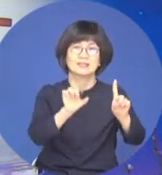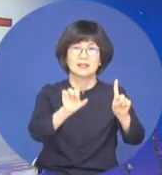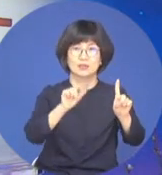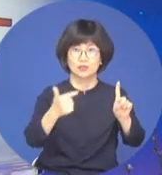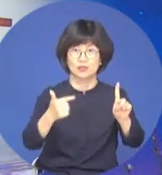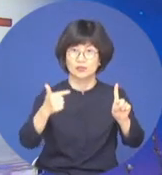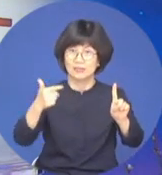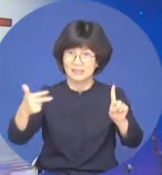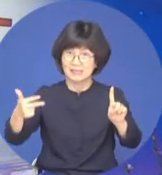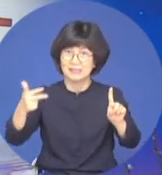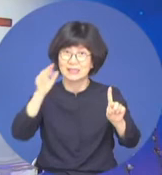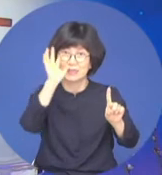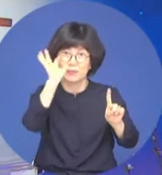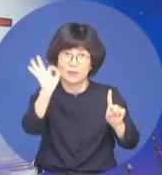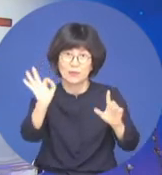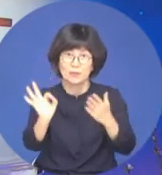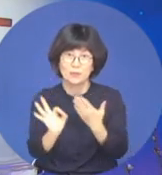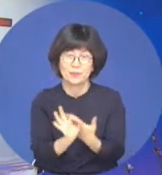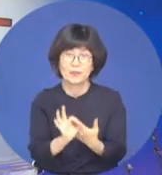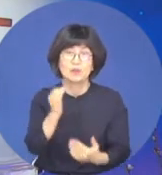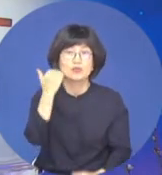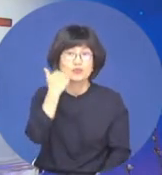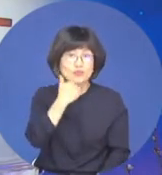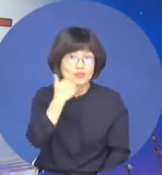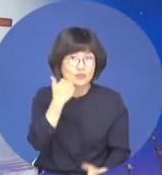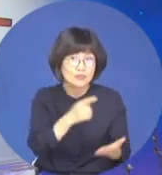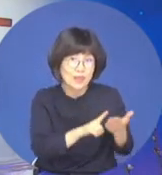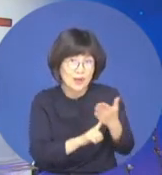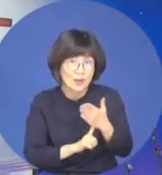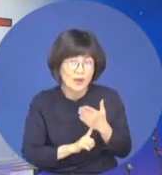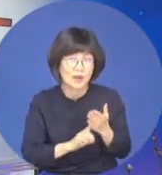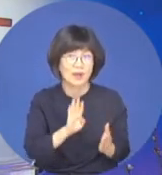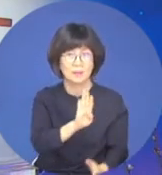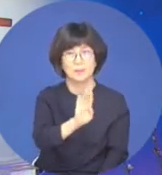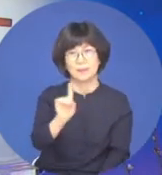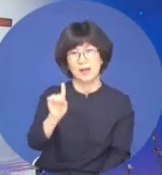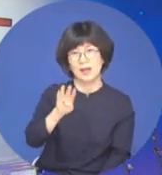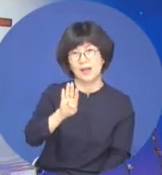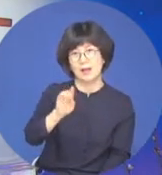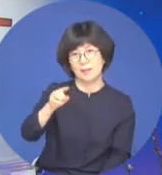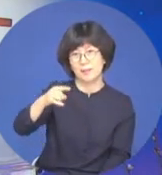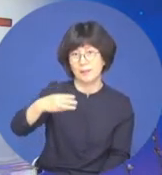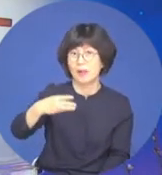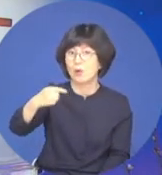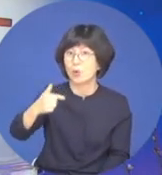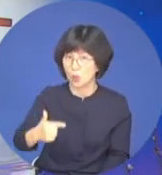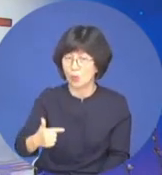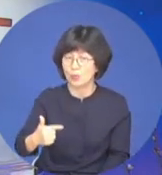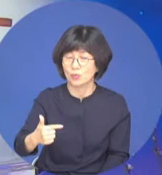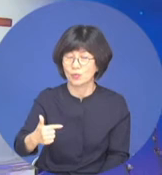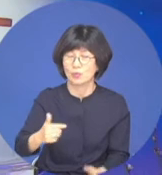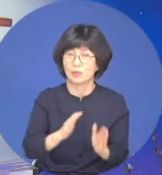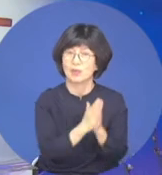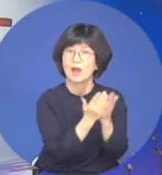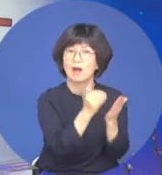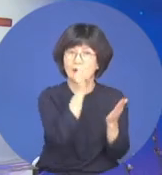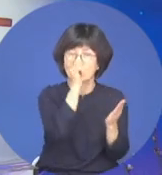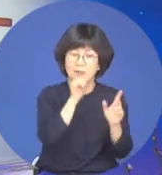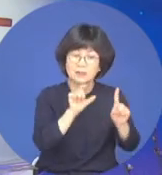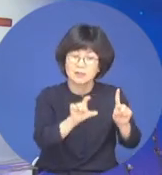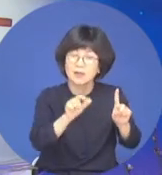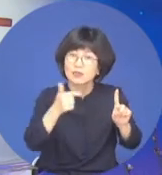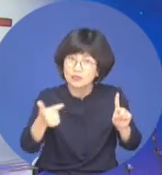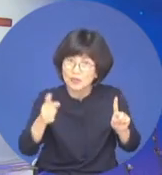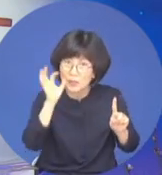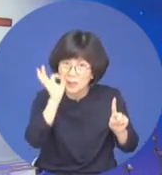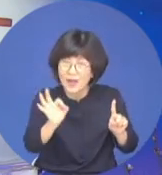7절을 보게 되면요, 누구를 설명하냐면 바벨론을 설명해요. 내가 갈대아를 들어서, 1장 6절을 보게 되면요,